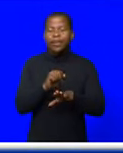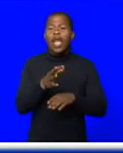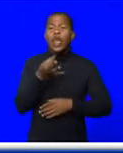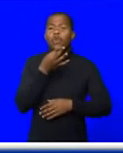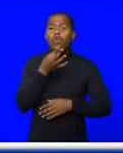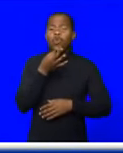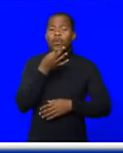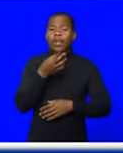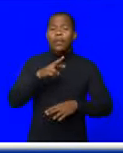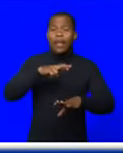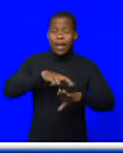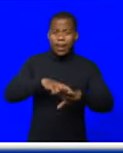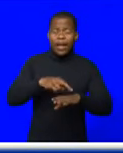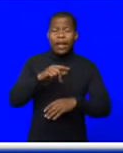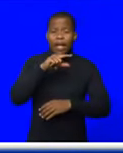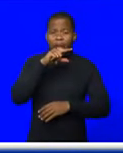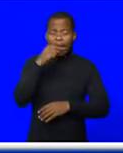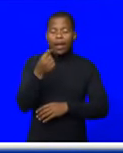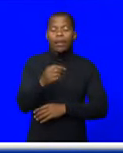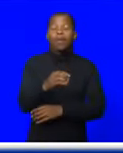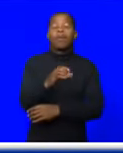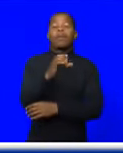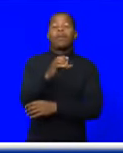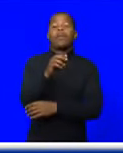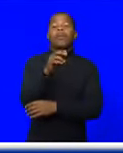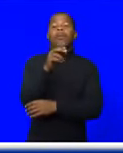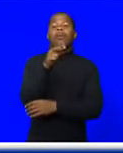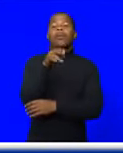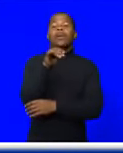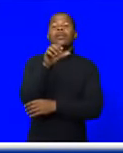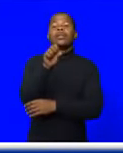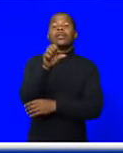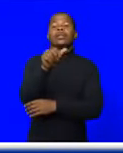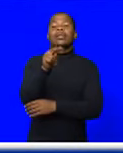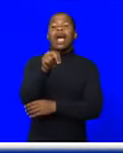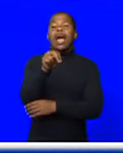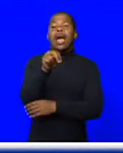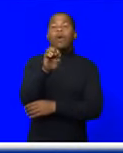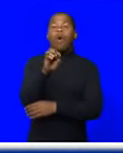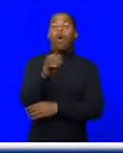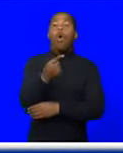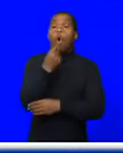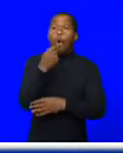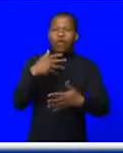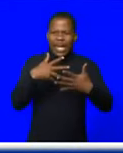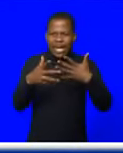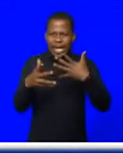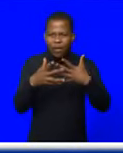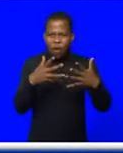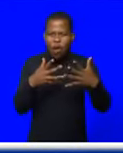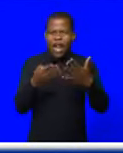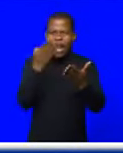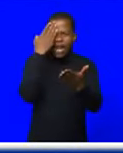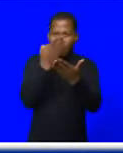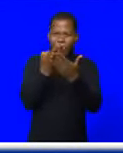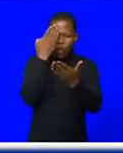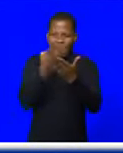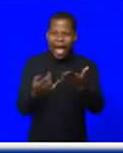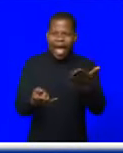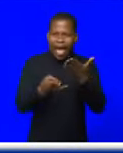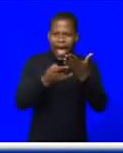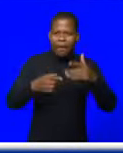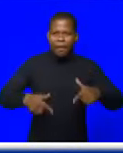umuntu lomusha longenele lo mhlangano uthi utimisele ukuthi lata ukufunda akusebenzise kuthuthukisa impilo yakhe.